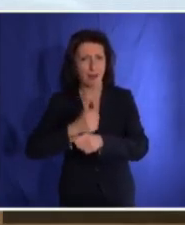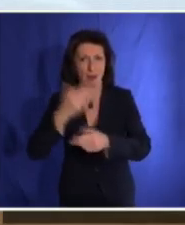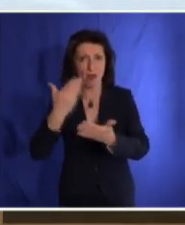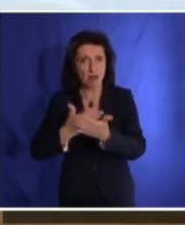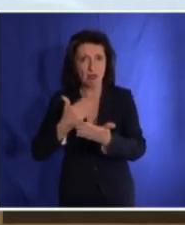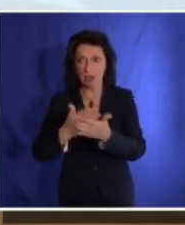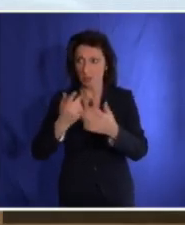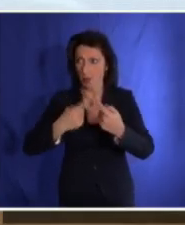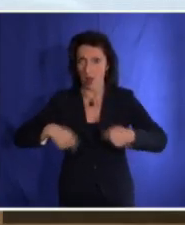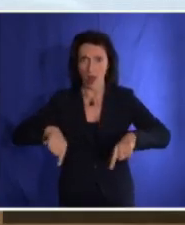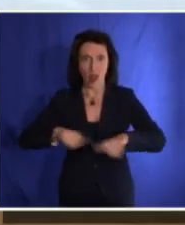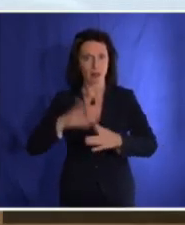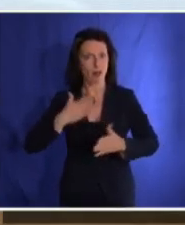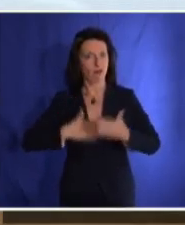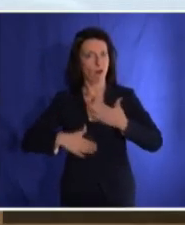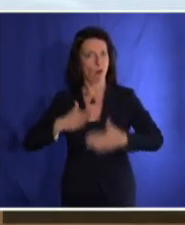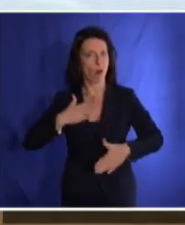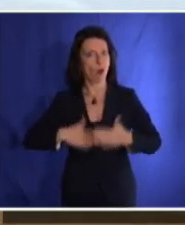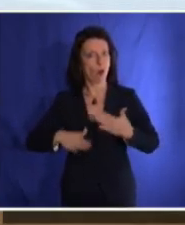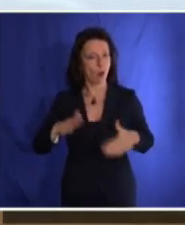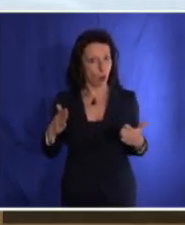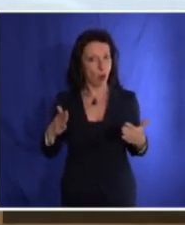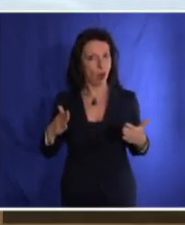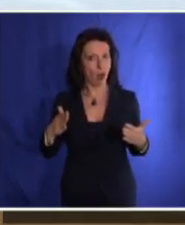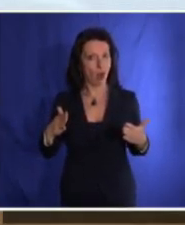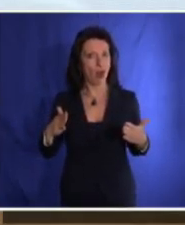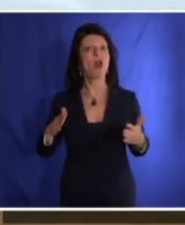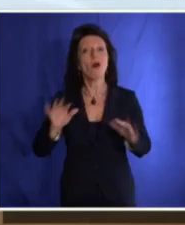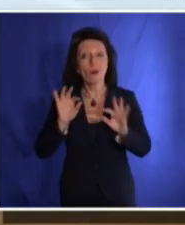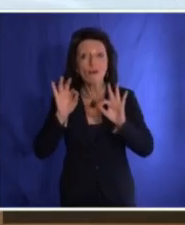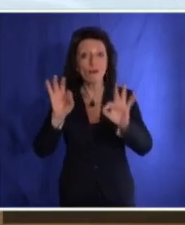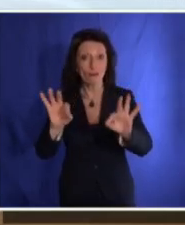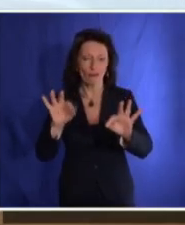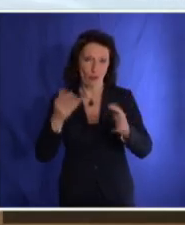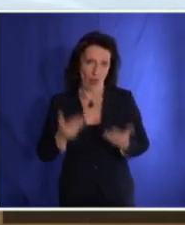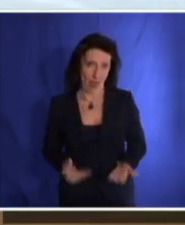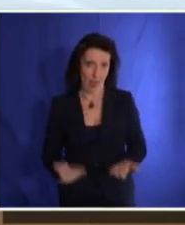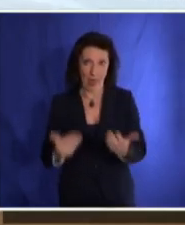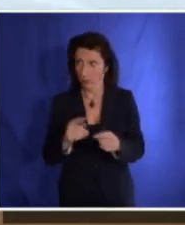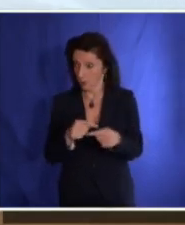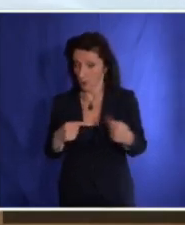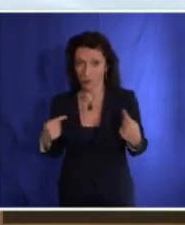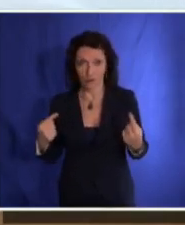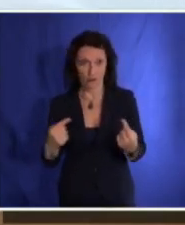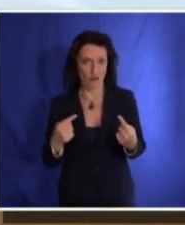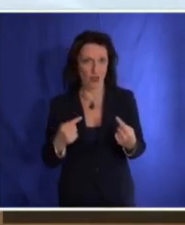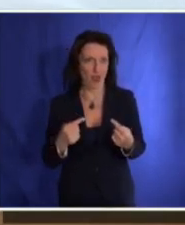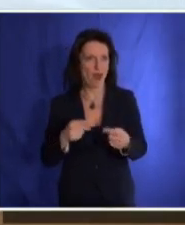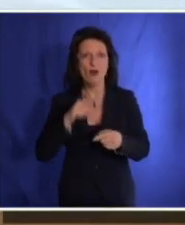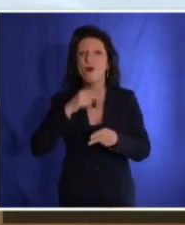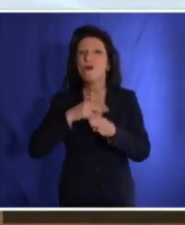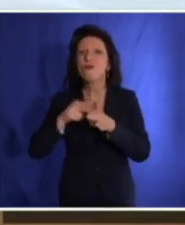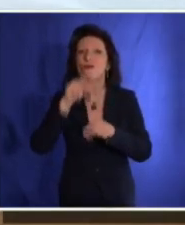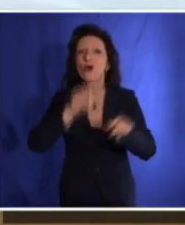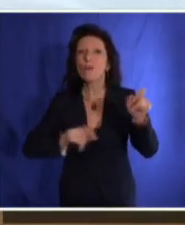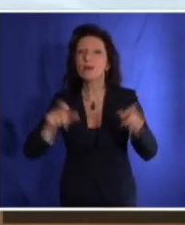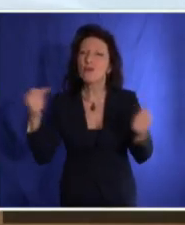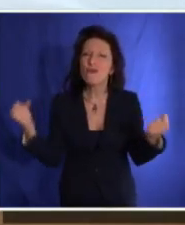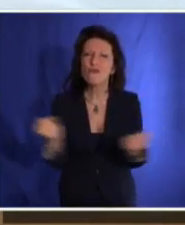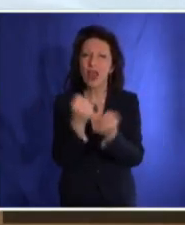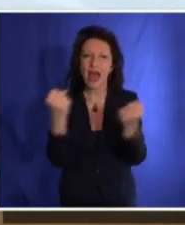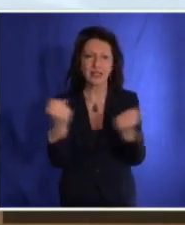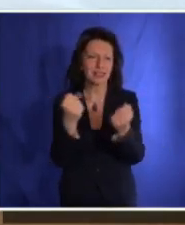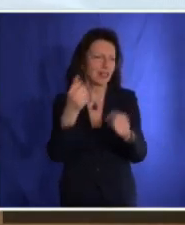machen. Wir sind die Heimat für die Fleißigen in unserem Land, vom Arbeiter bis hin zum